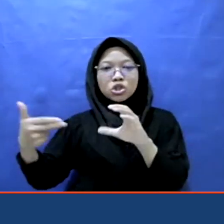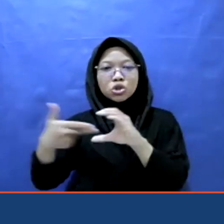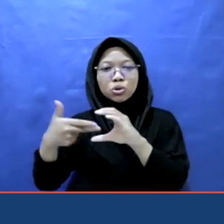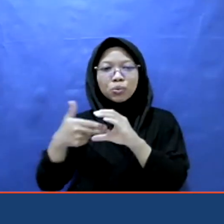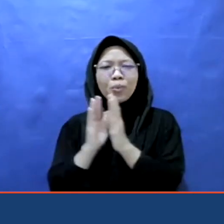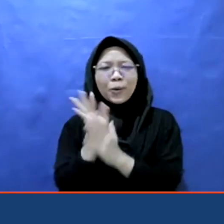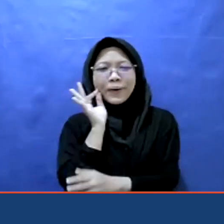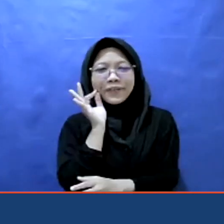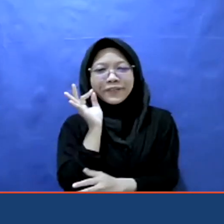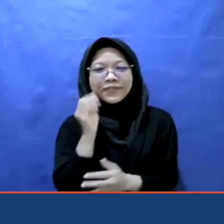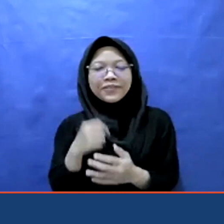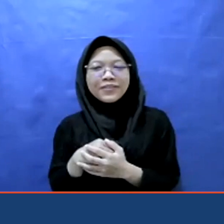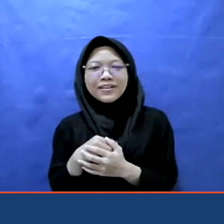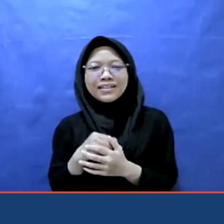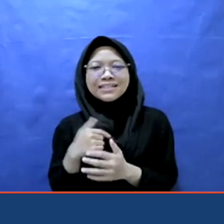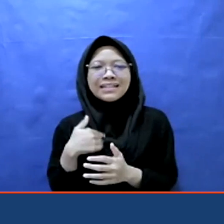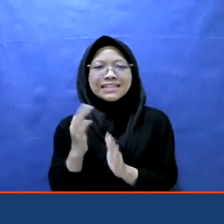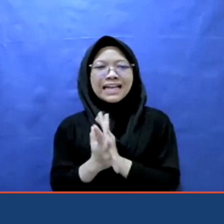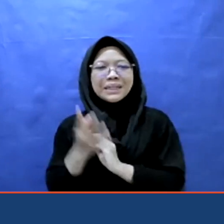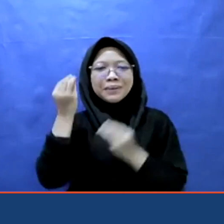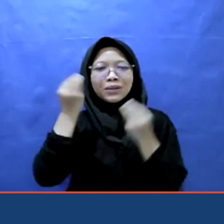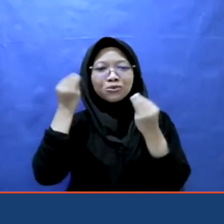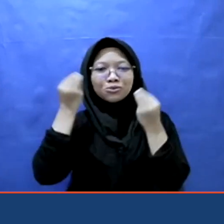ibuku jadi bingung ih